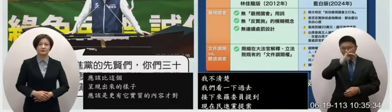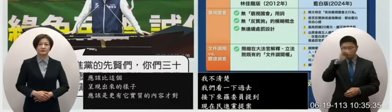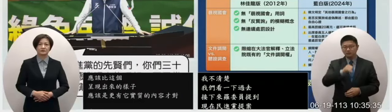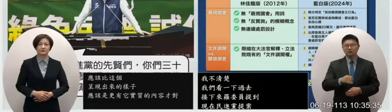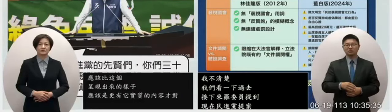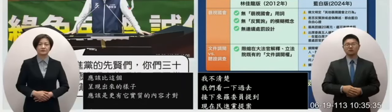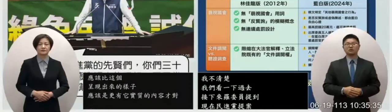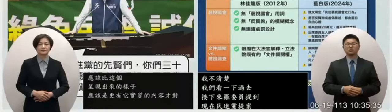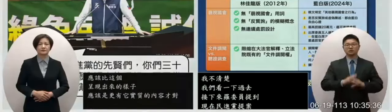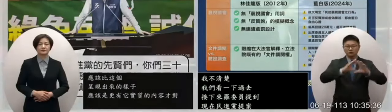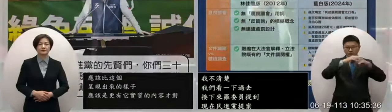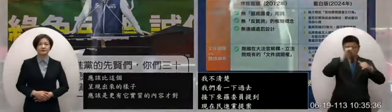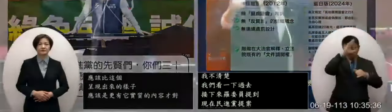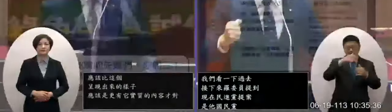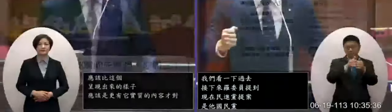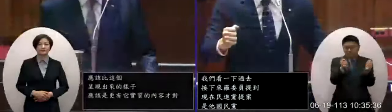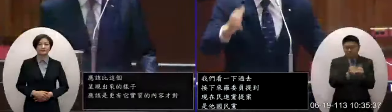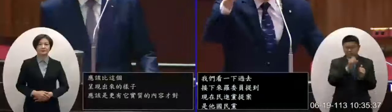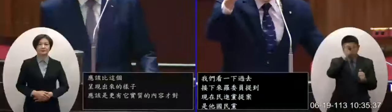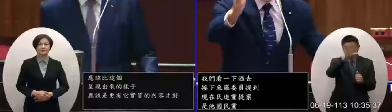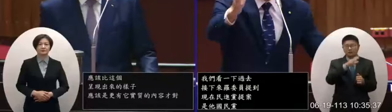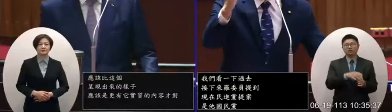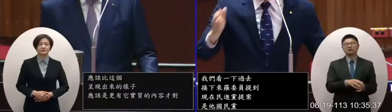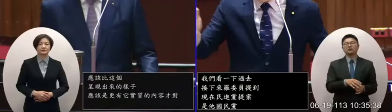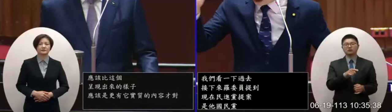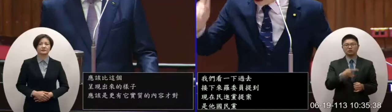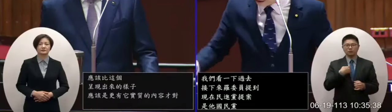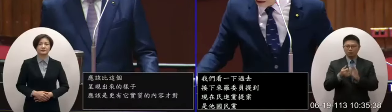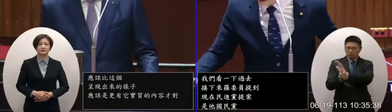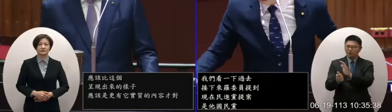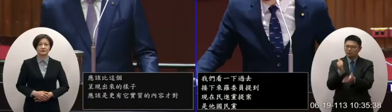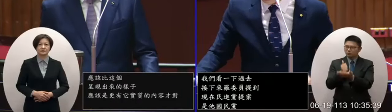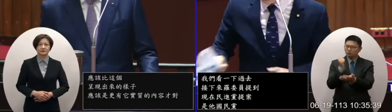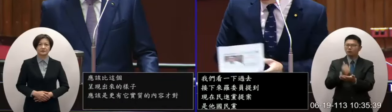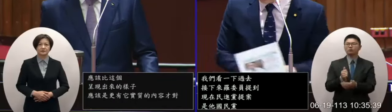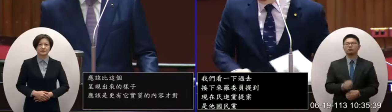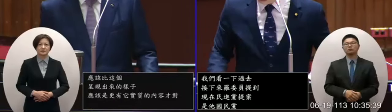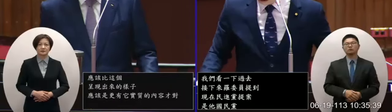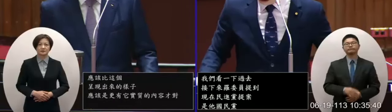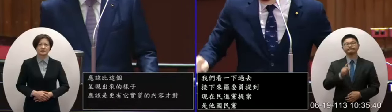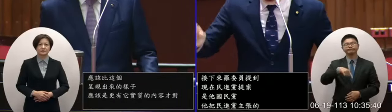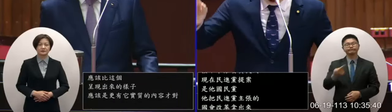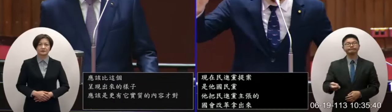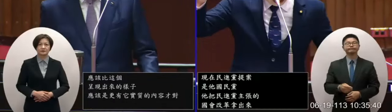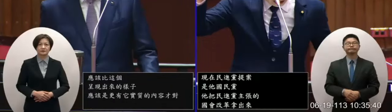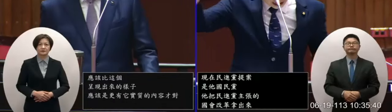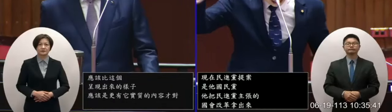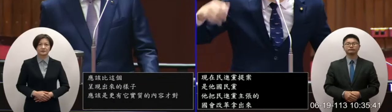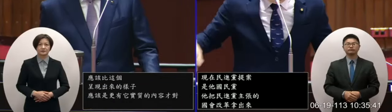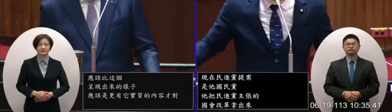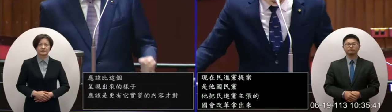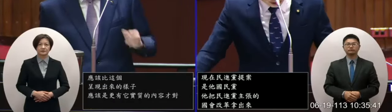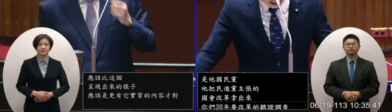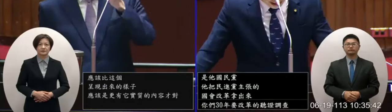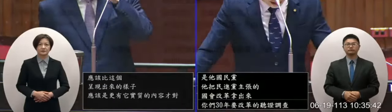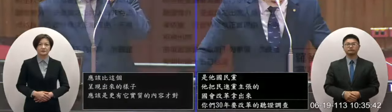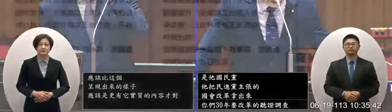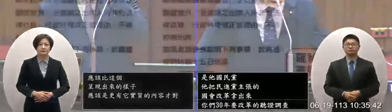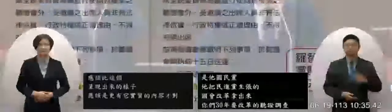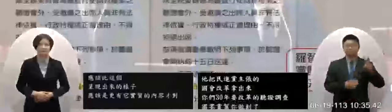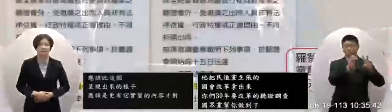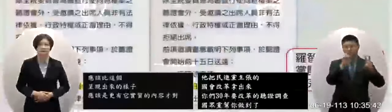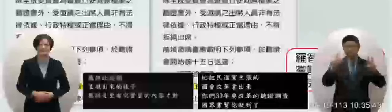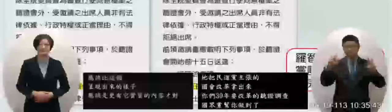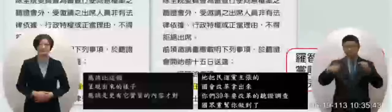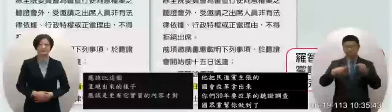好，我为了待会罗委员会问，所以我就先帮你做一个提示来往下看哈。这个就是2016